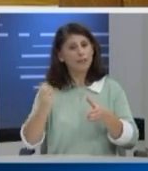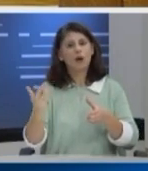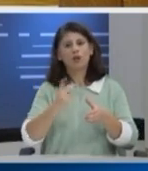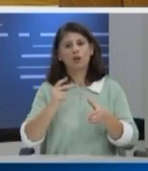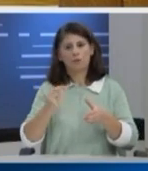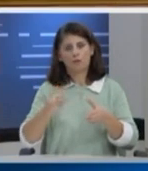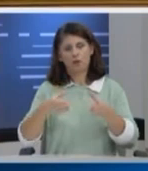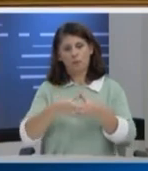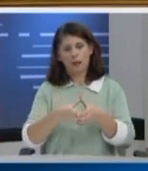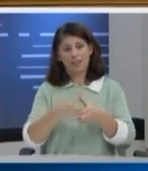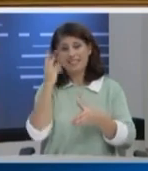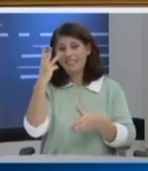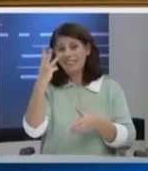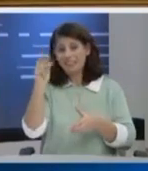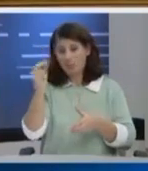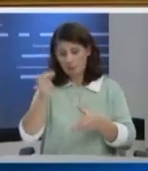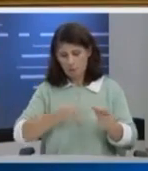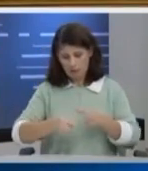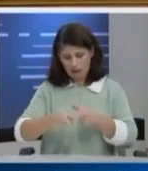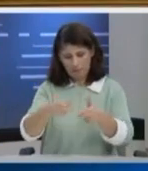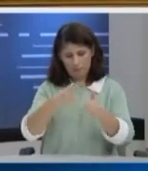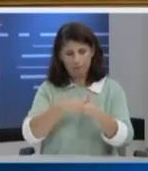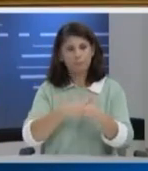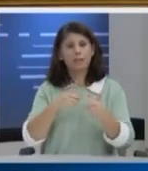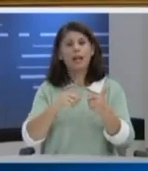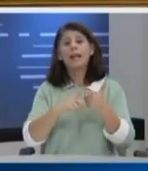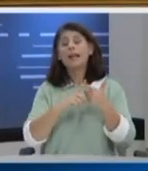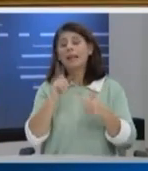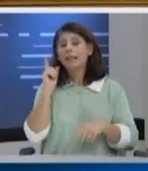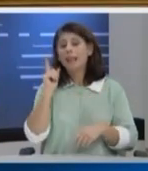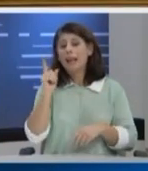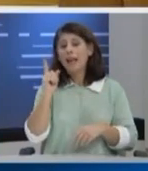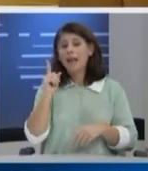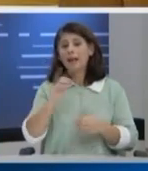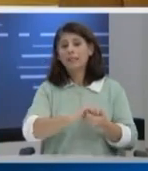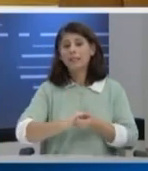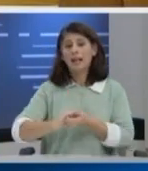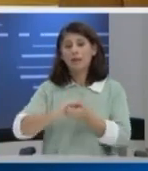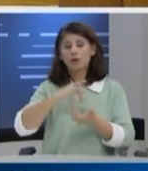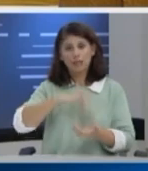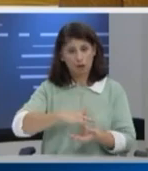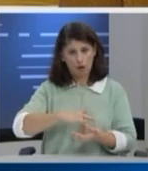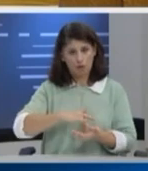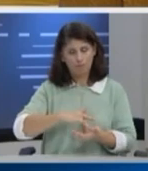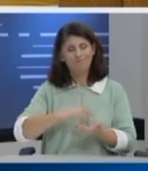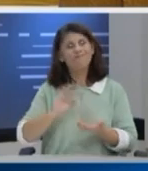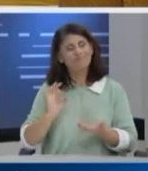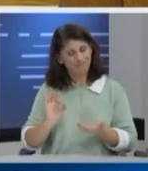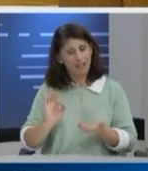κοινοβουλευτική ομάδα. Τρεις βουλευτές από το ποτάμι και έναν από την Ένωση Κεντρών. Και